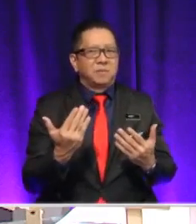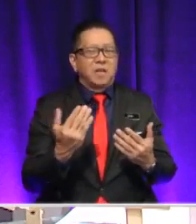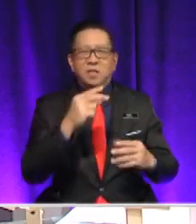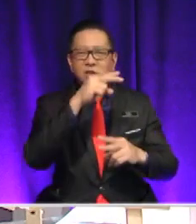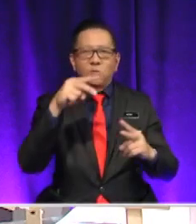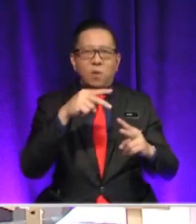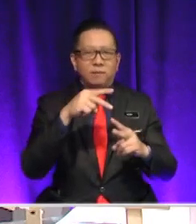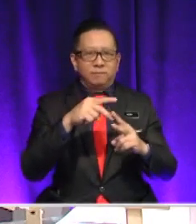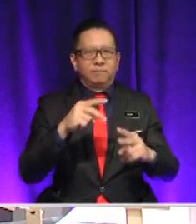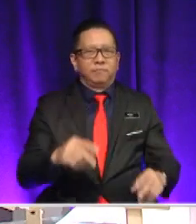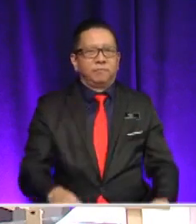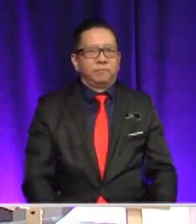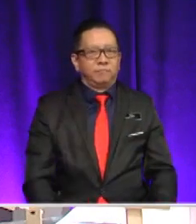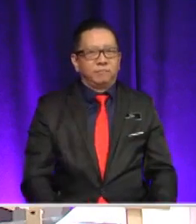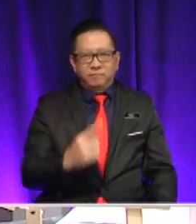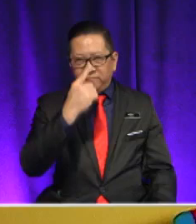sesuai